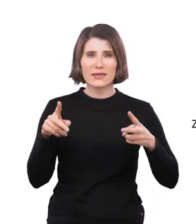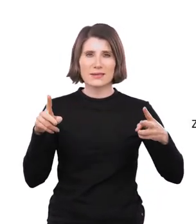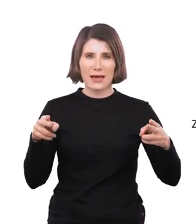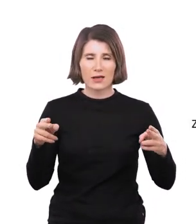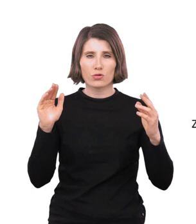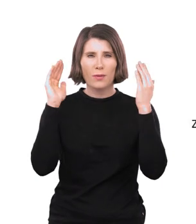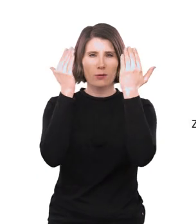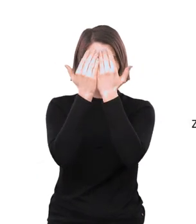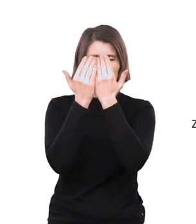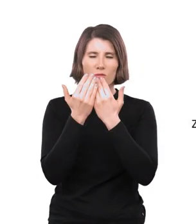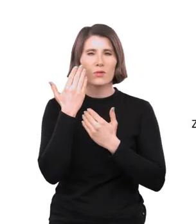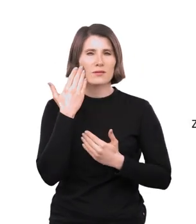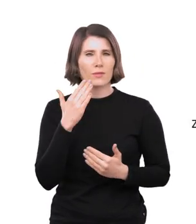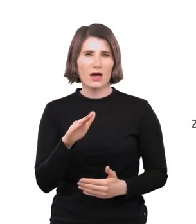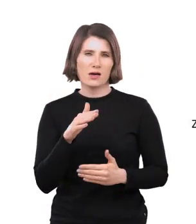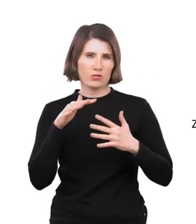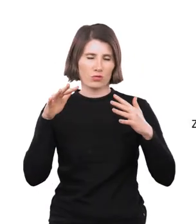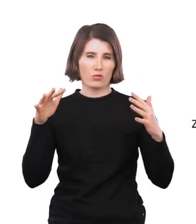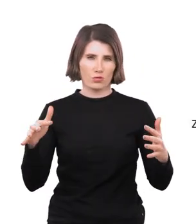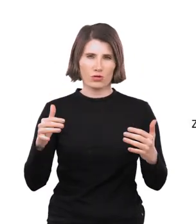autyzmu jest bardzo szeroki.